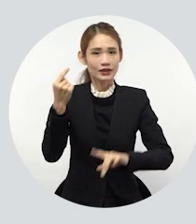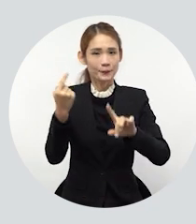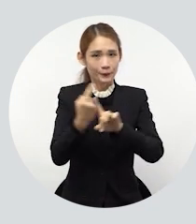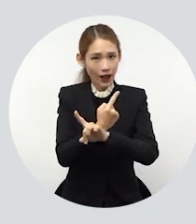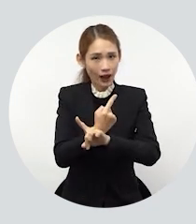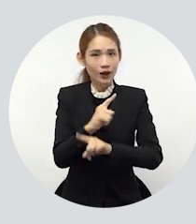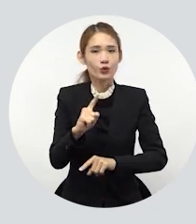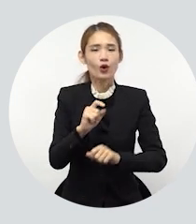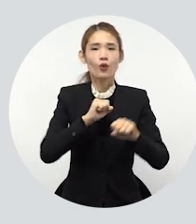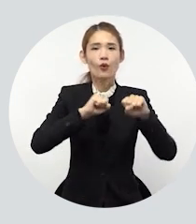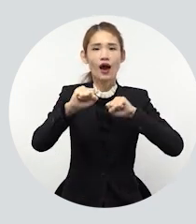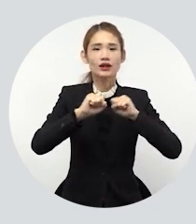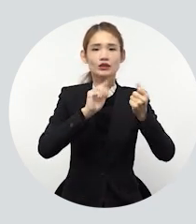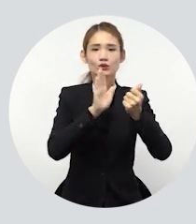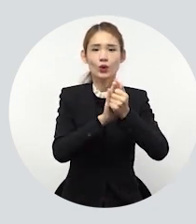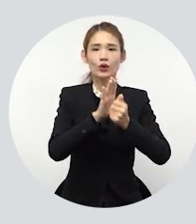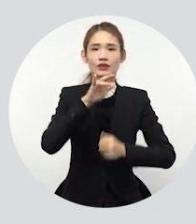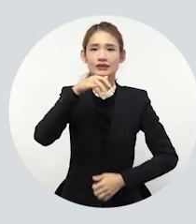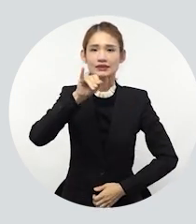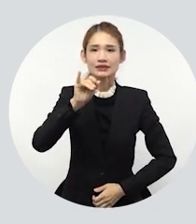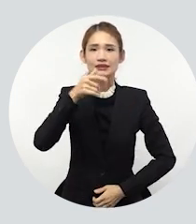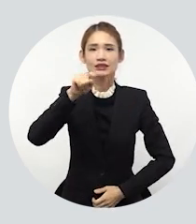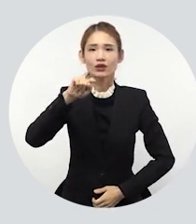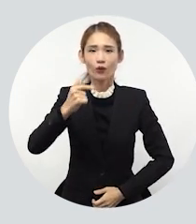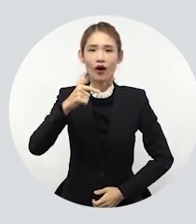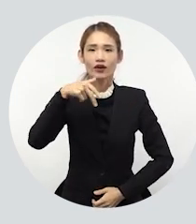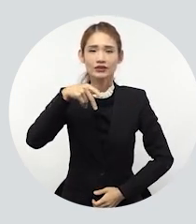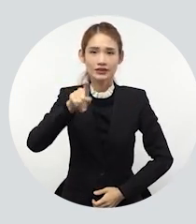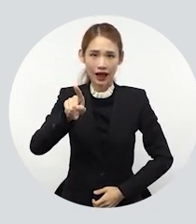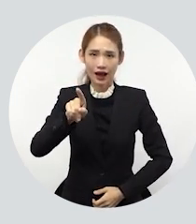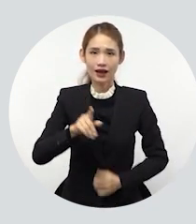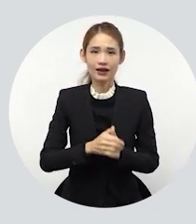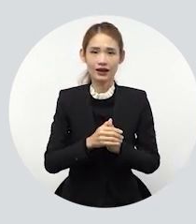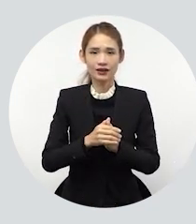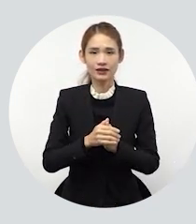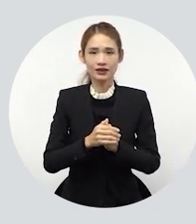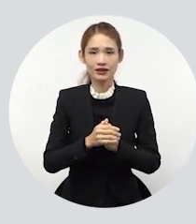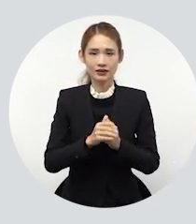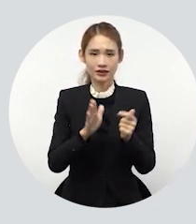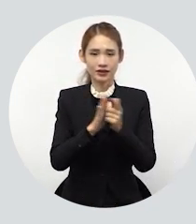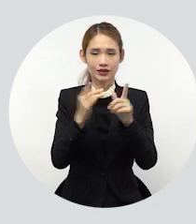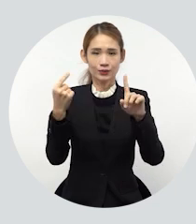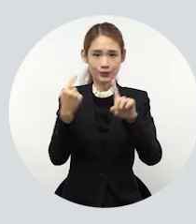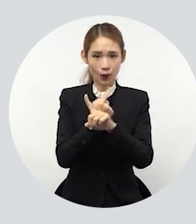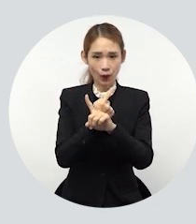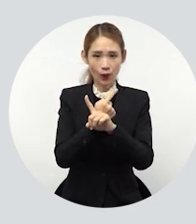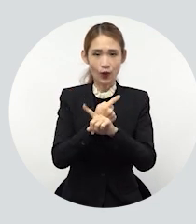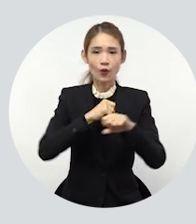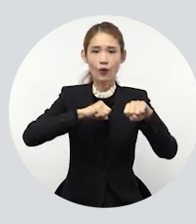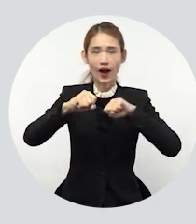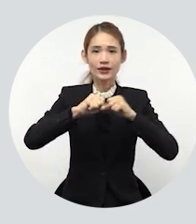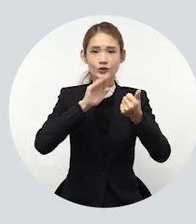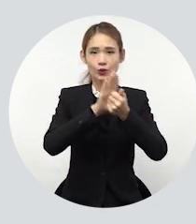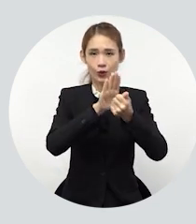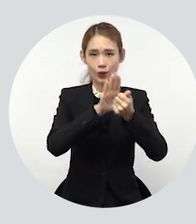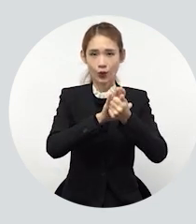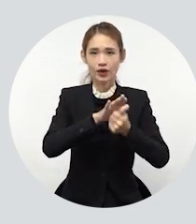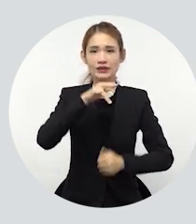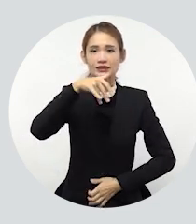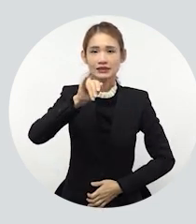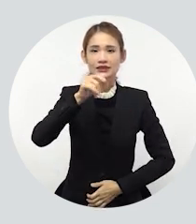최근엔 활동지원사라는 표현으로 용어들이 바뀌었어요. 그래서 활동보조사가 아니라 활동지원사라는